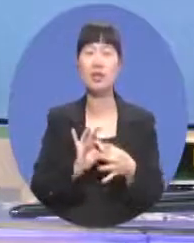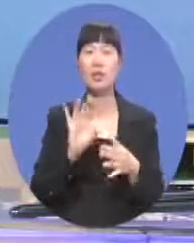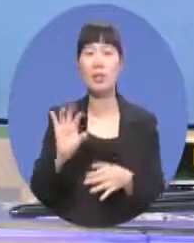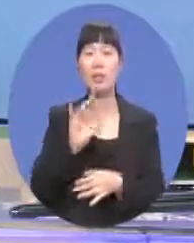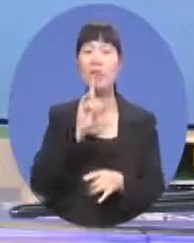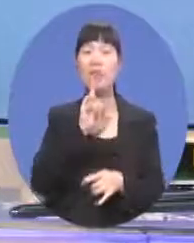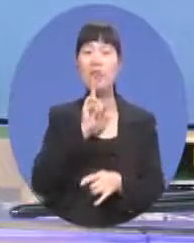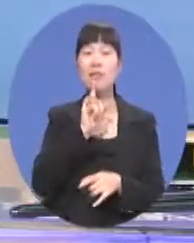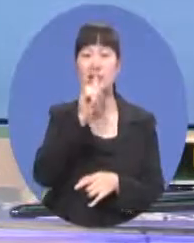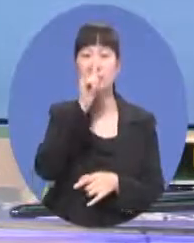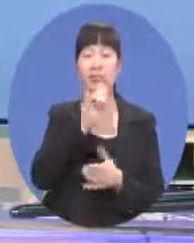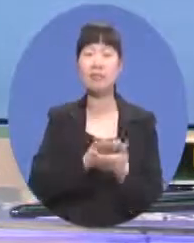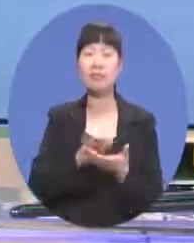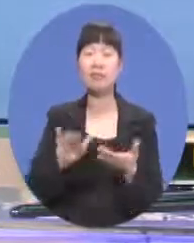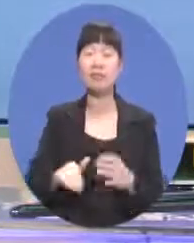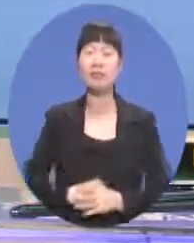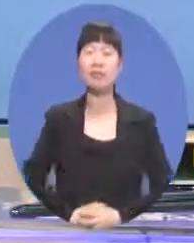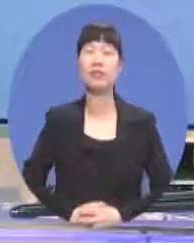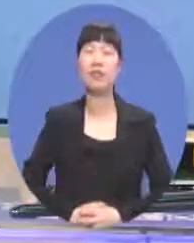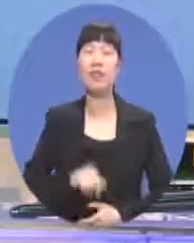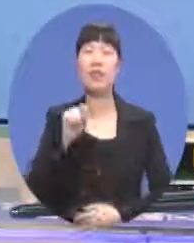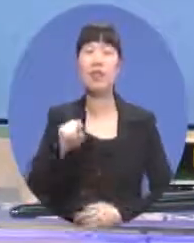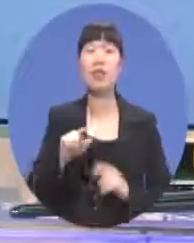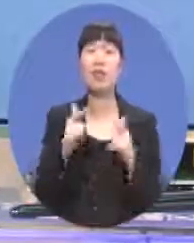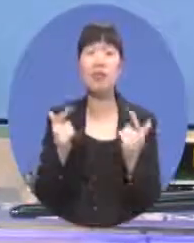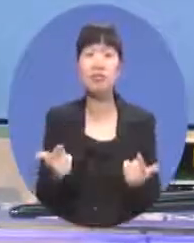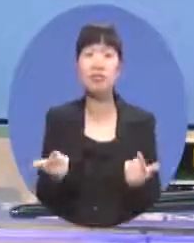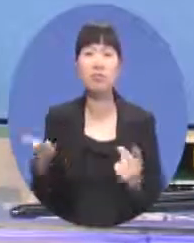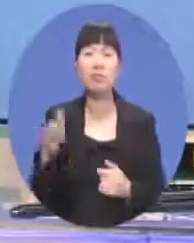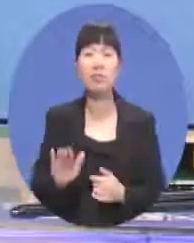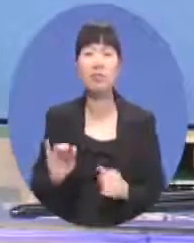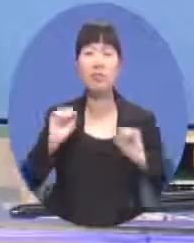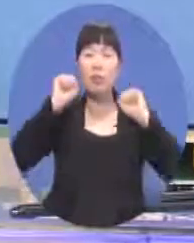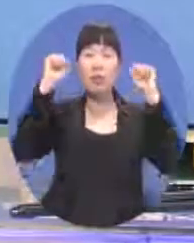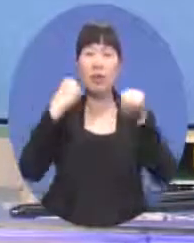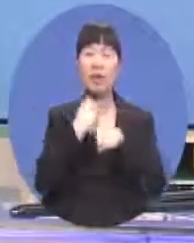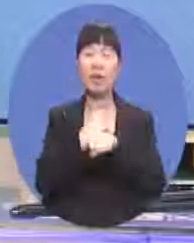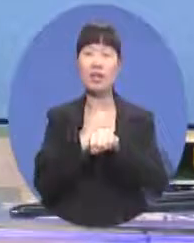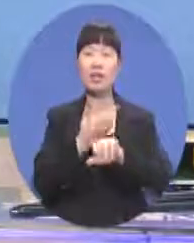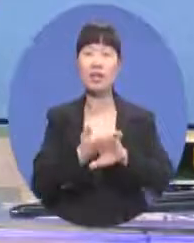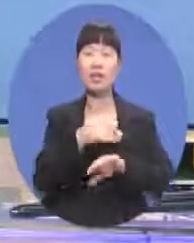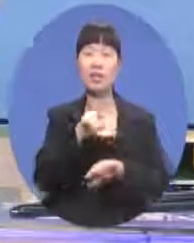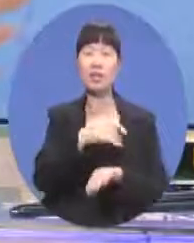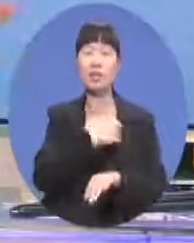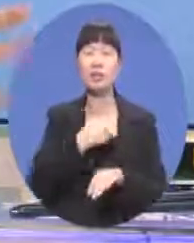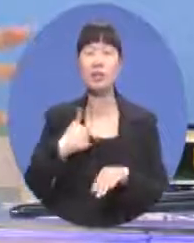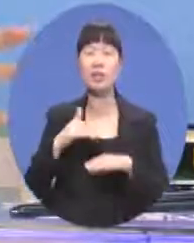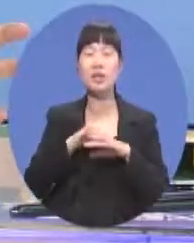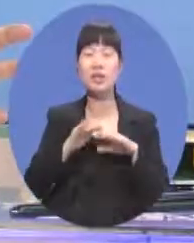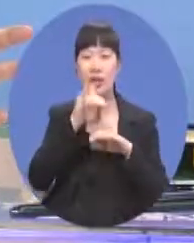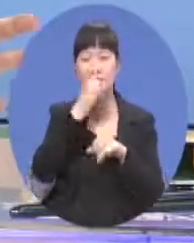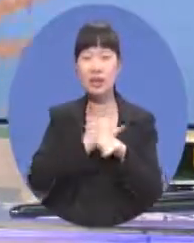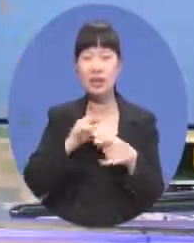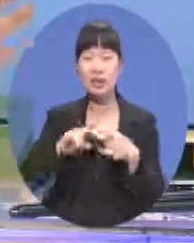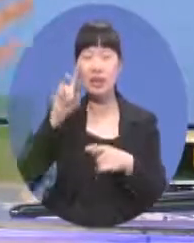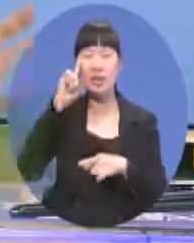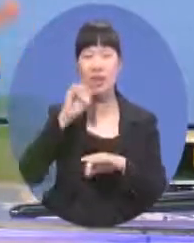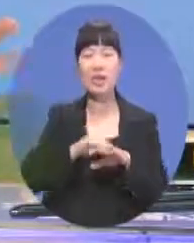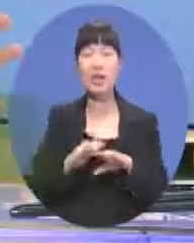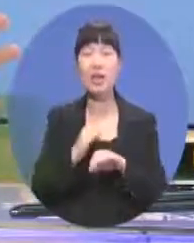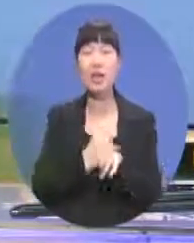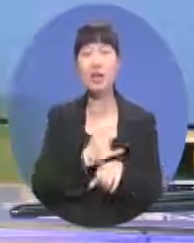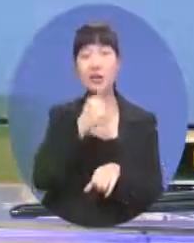반복되는 말씀이긴 한 이야기이긴 한데요. 이거 아니어도 운동이라든지 다른 걸로 충분히 해결할 수 있는 스트레스를 해결할 수 있는